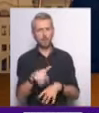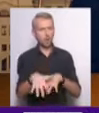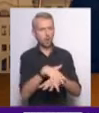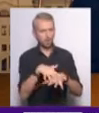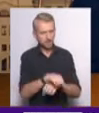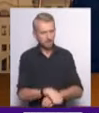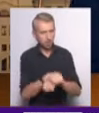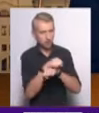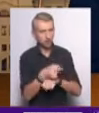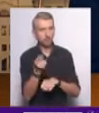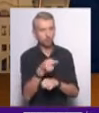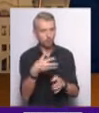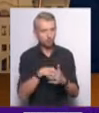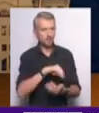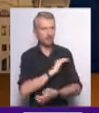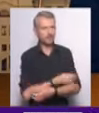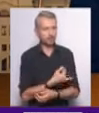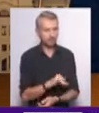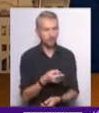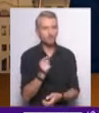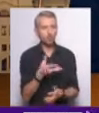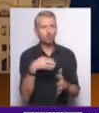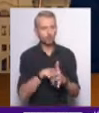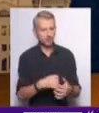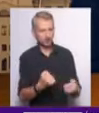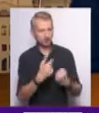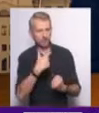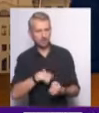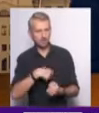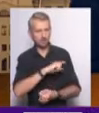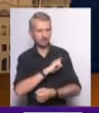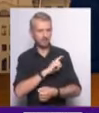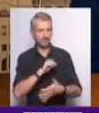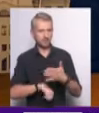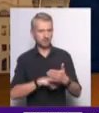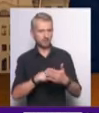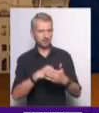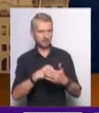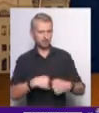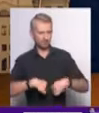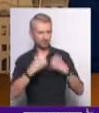протест, в тому числі фізичний. В тому числі захищати себе від сили спортсменів.